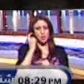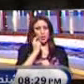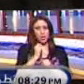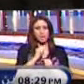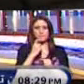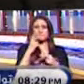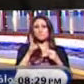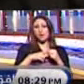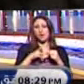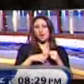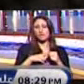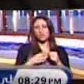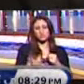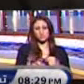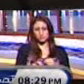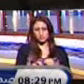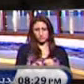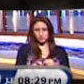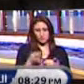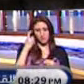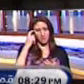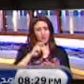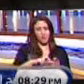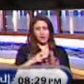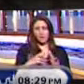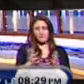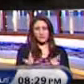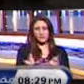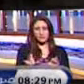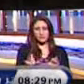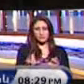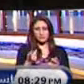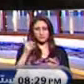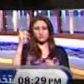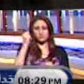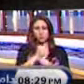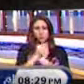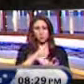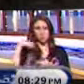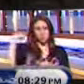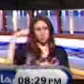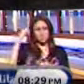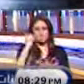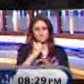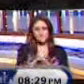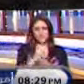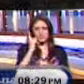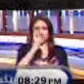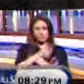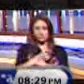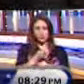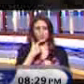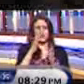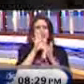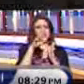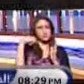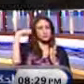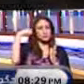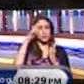رفضه، فده معناه انك بتغول او بتغلب السلطة التنفيذية اللي هو الوزير على السلطة التشريعية، وده